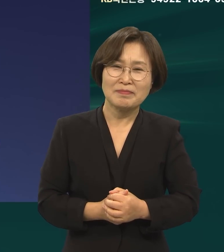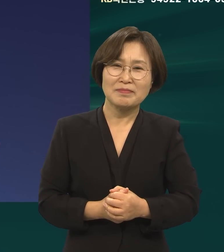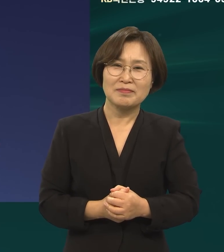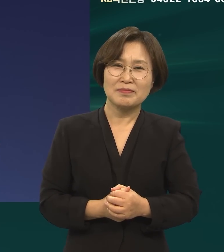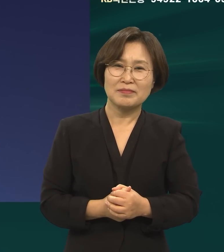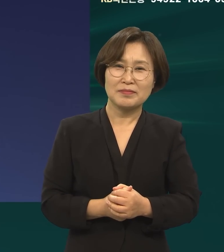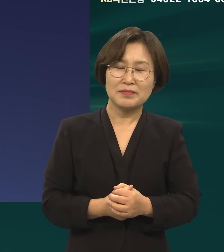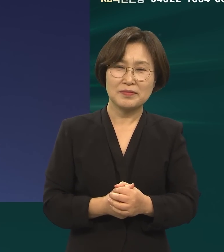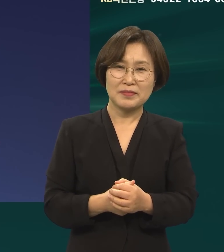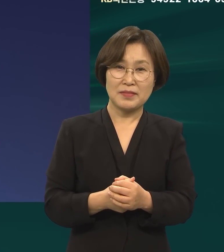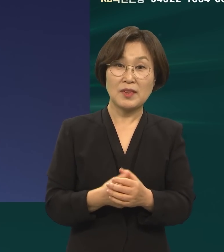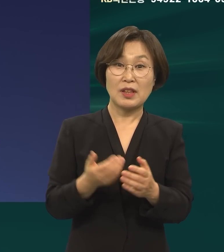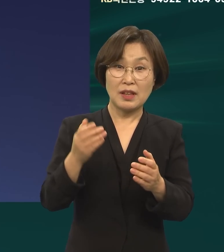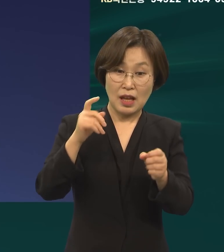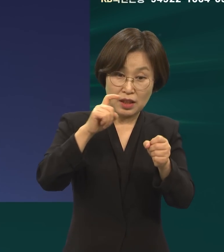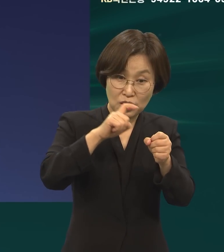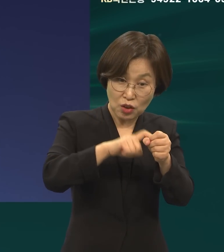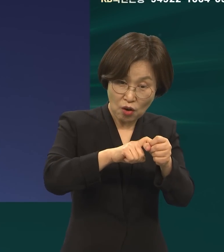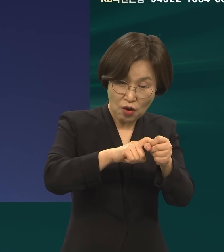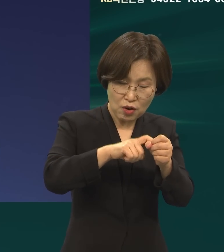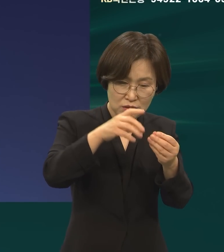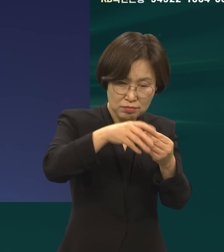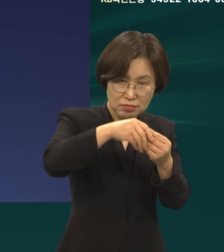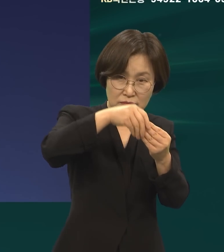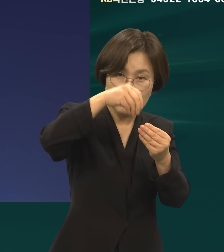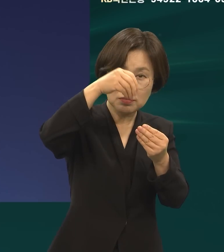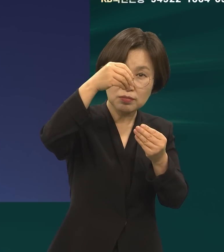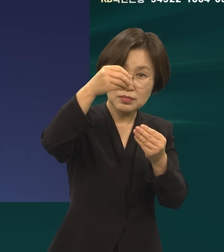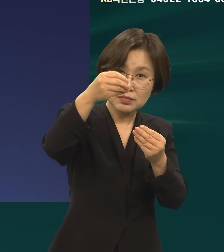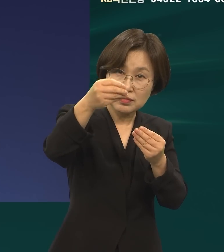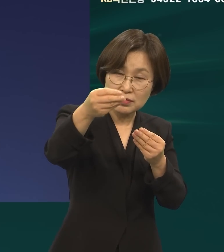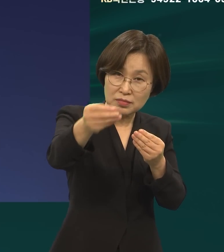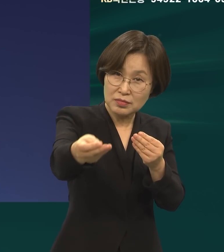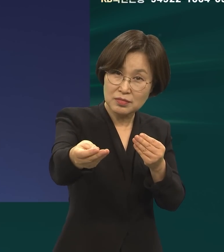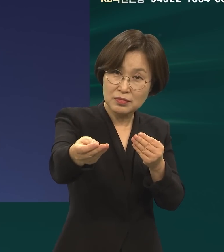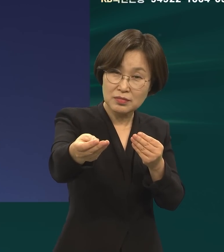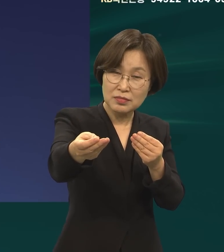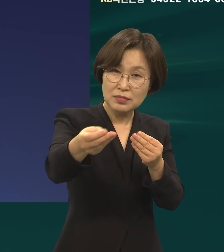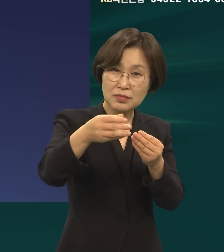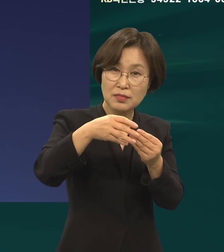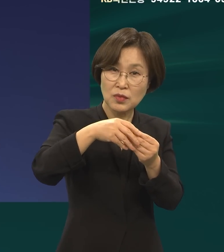왜 떡을 떼실 때일까요? 어떤 학자는 이렇게 말합니다.